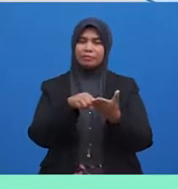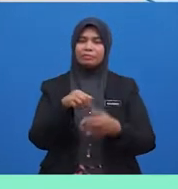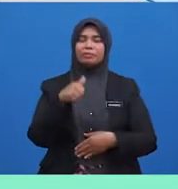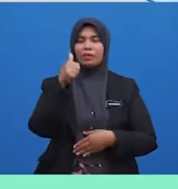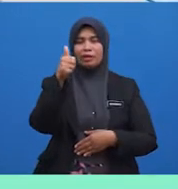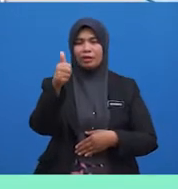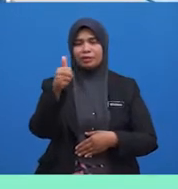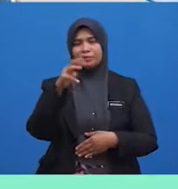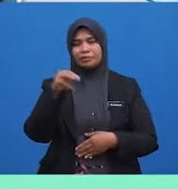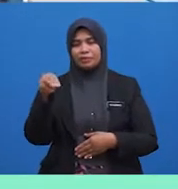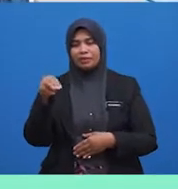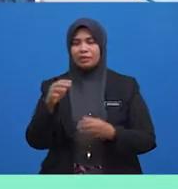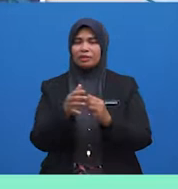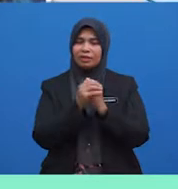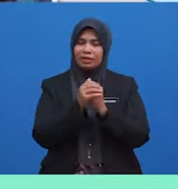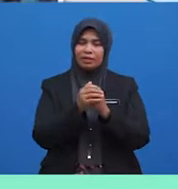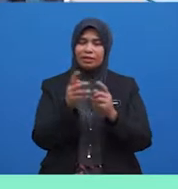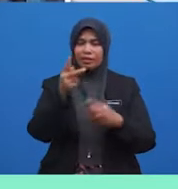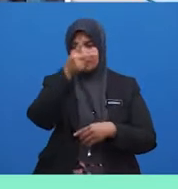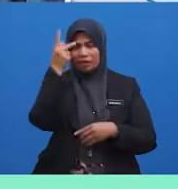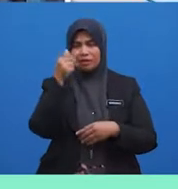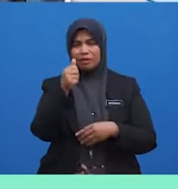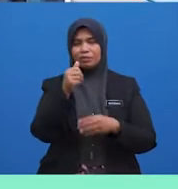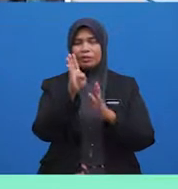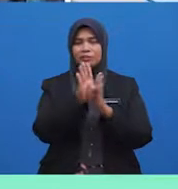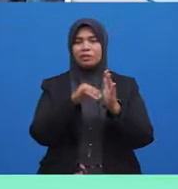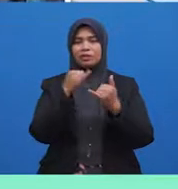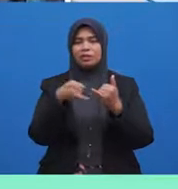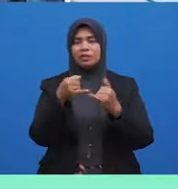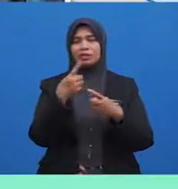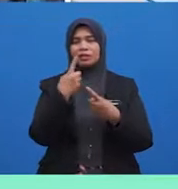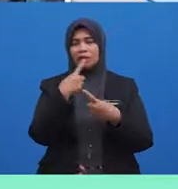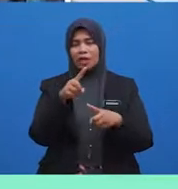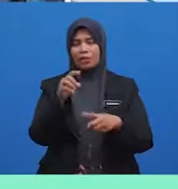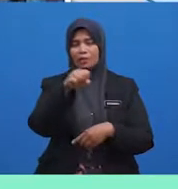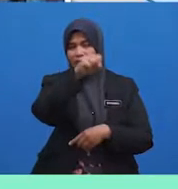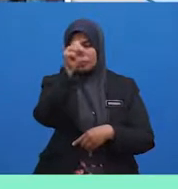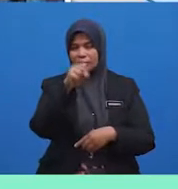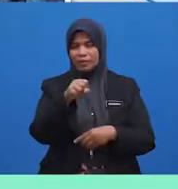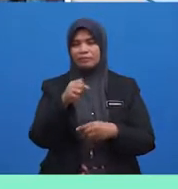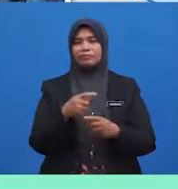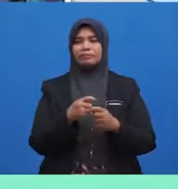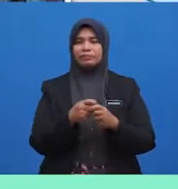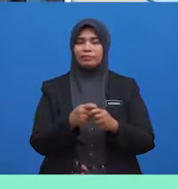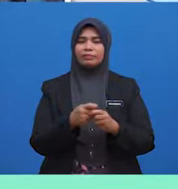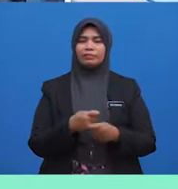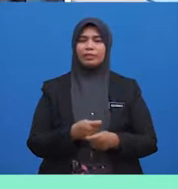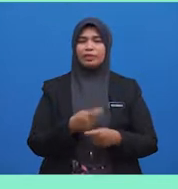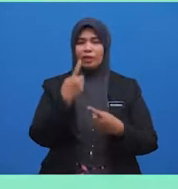Bagus murid-murid. Tahniah kerana kamu berjaya menjawab soalan. Tepat sekali jawapan